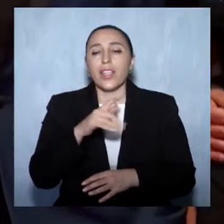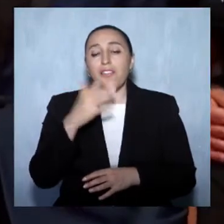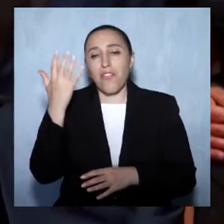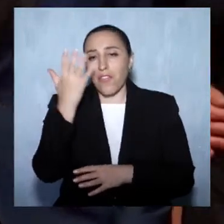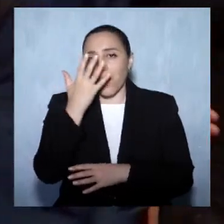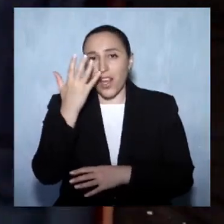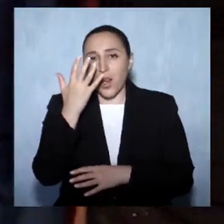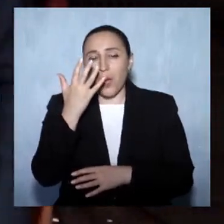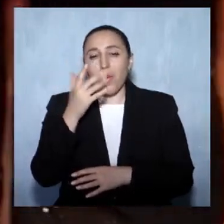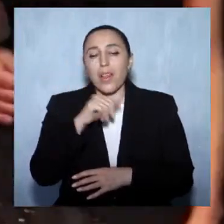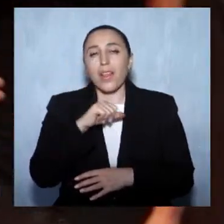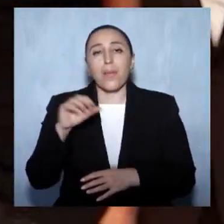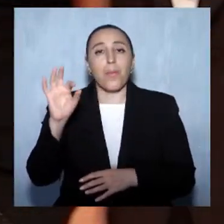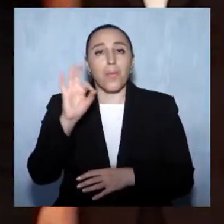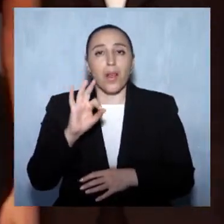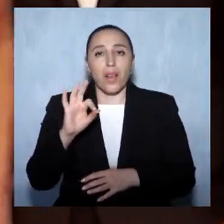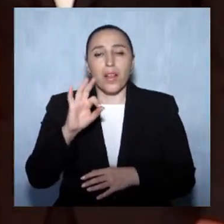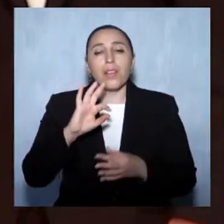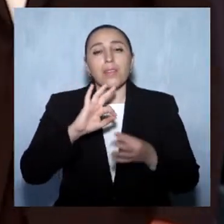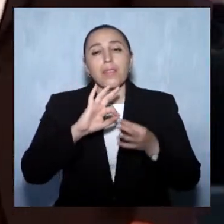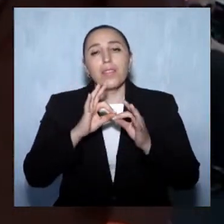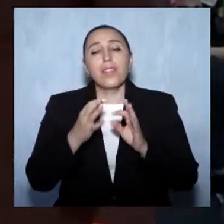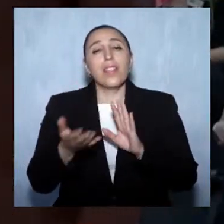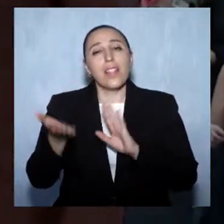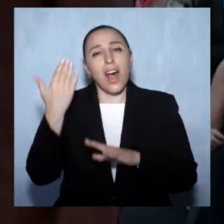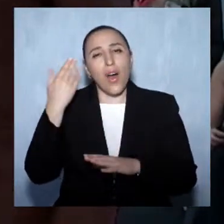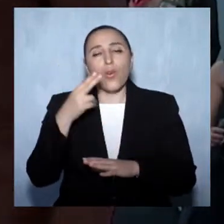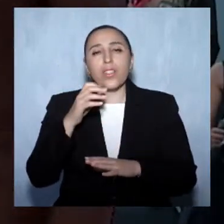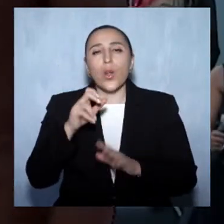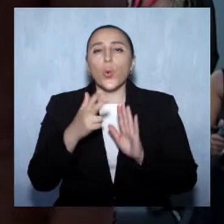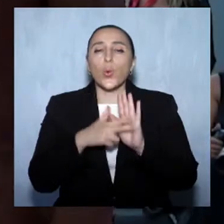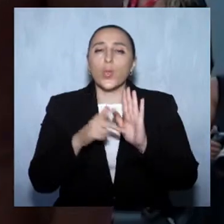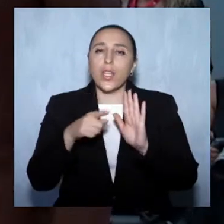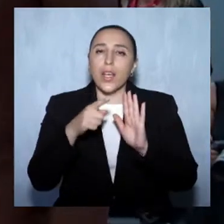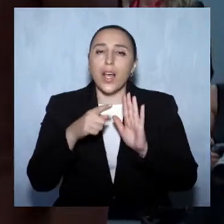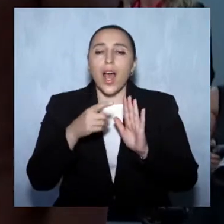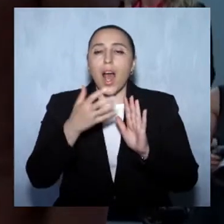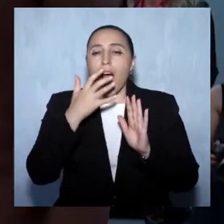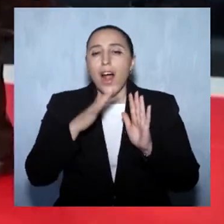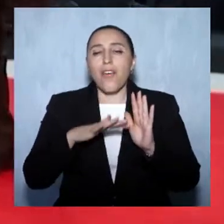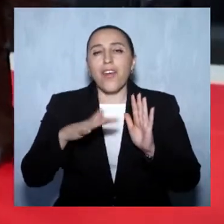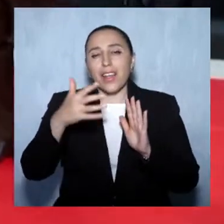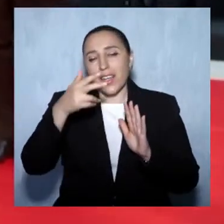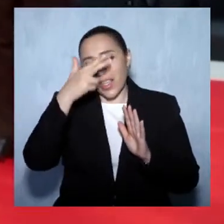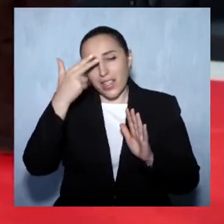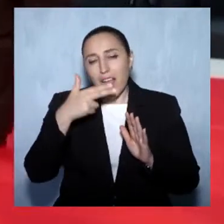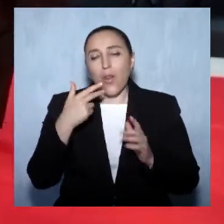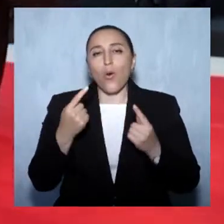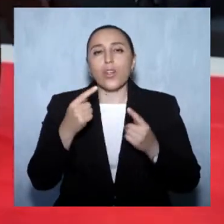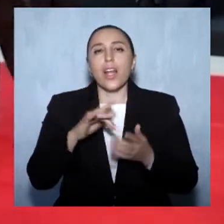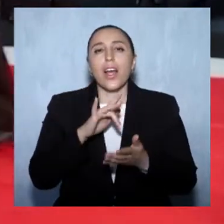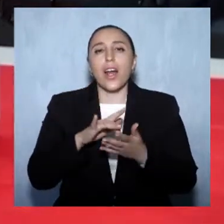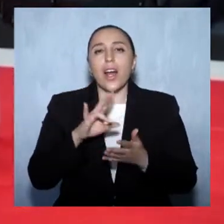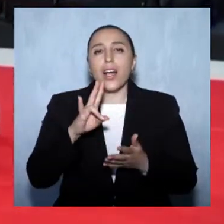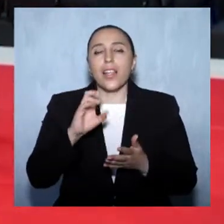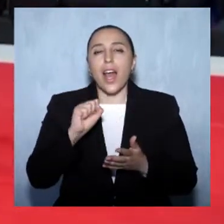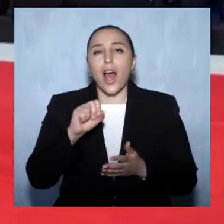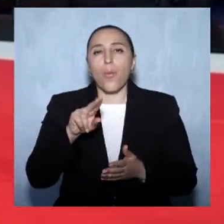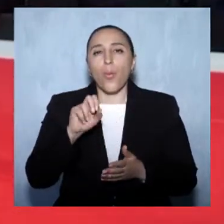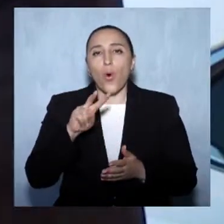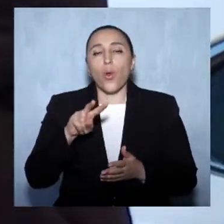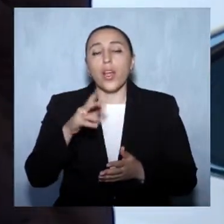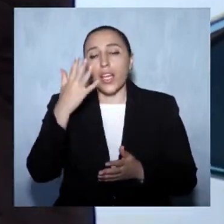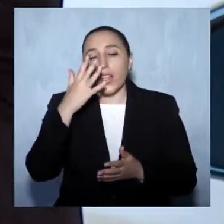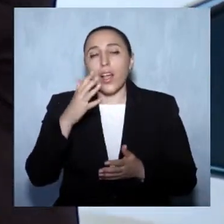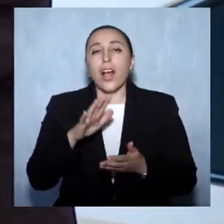այս ֆիլմի իրադարձությունները ծավալվում են նախորդ տարի 80-ականներին հարավային Իտալիայի խոշորագույն քաղաքներից մեկում՝ Նեապոլում։ Ֆիլմի